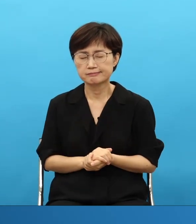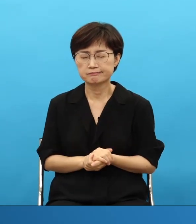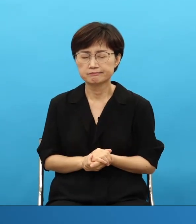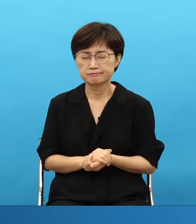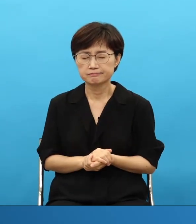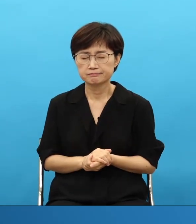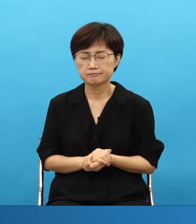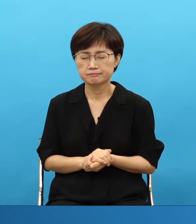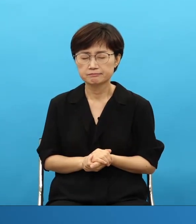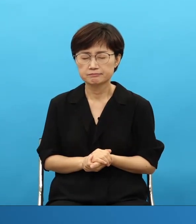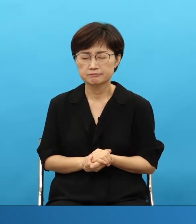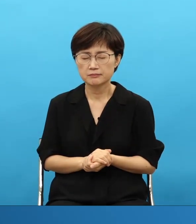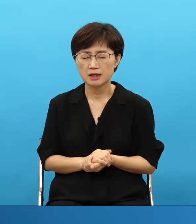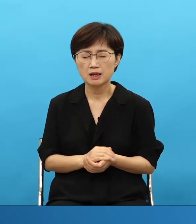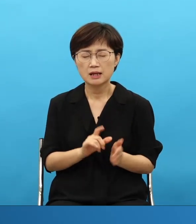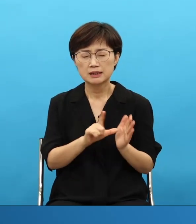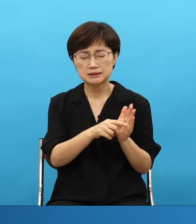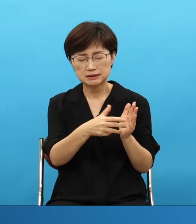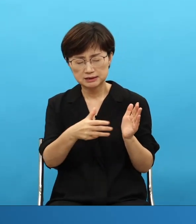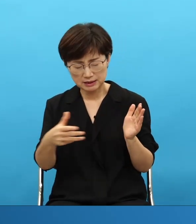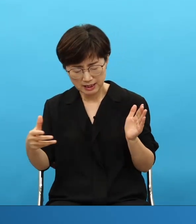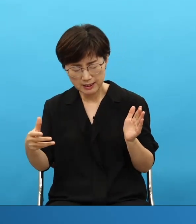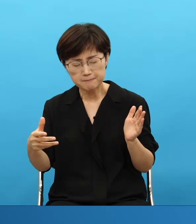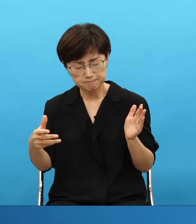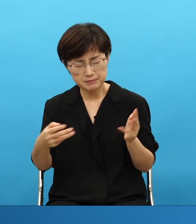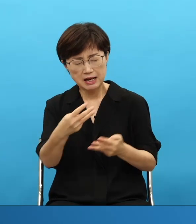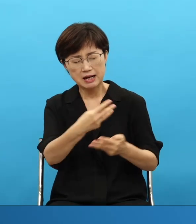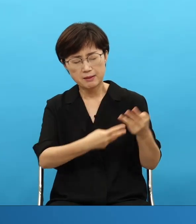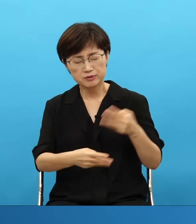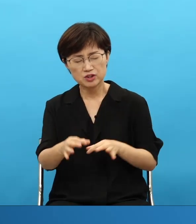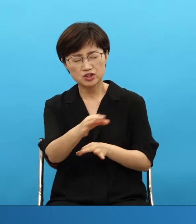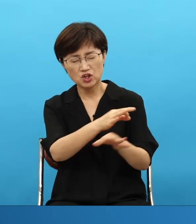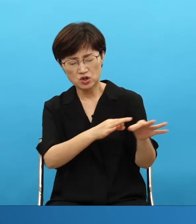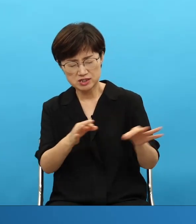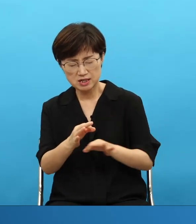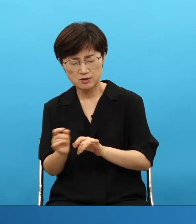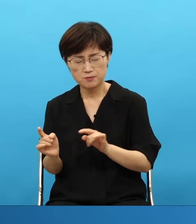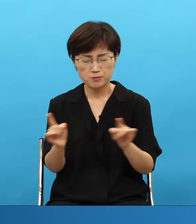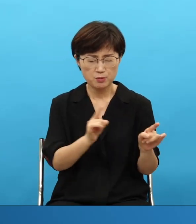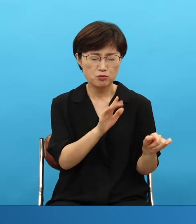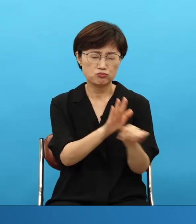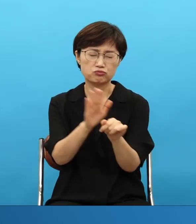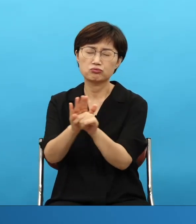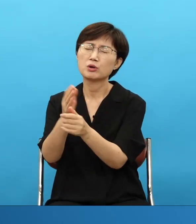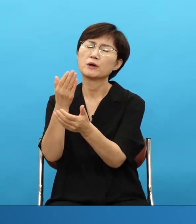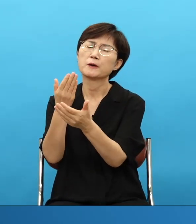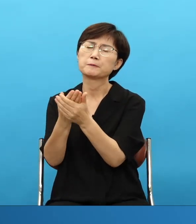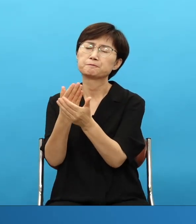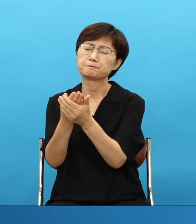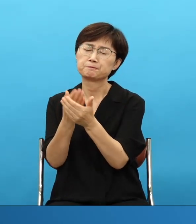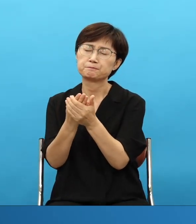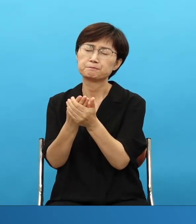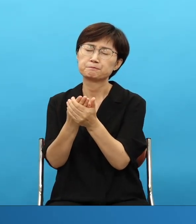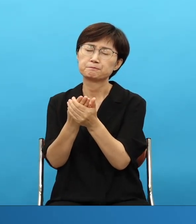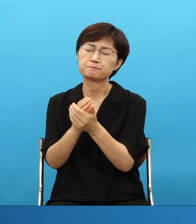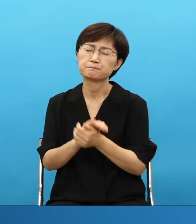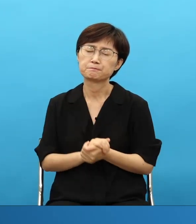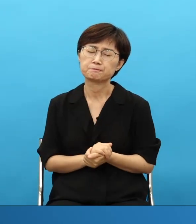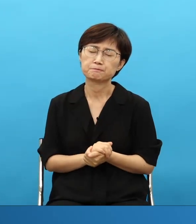courtyards. 남은 시대 렘넌트 경제가 회복되게 하옵소서. May the remnant economy arise for the rest of this